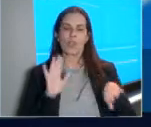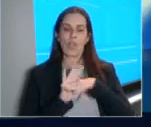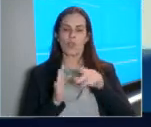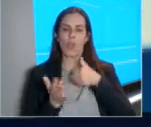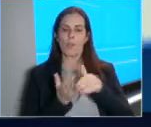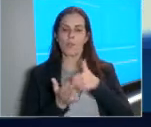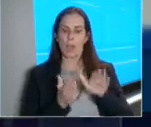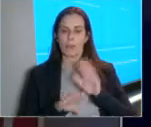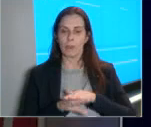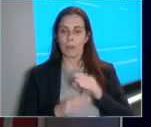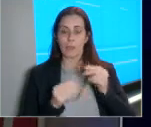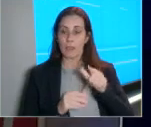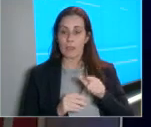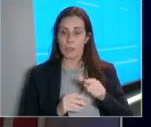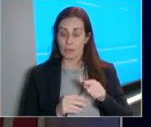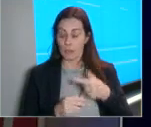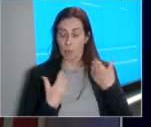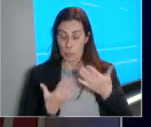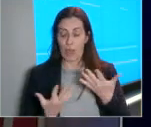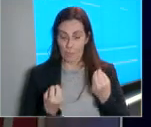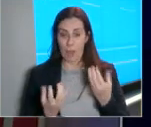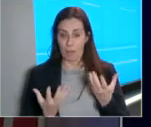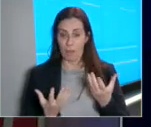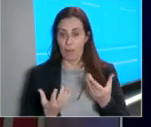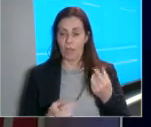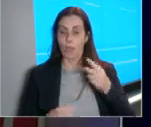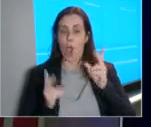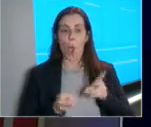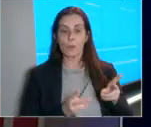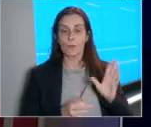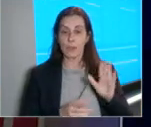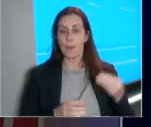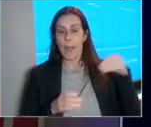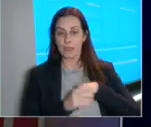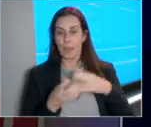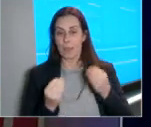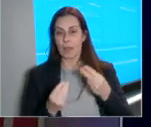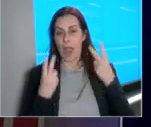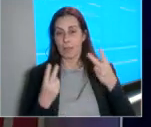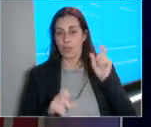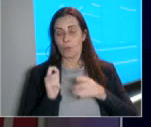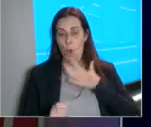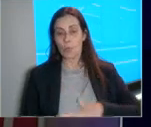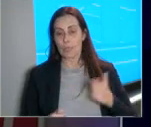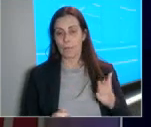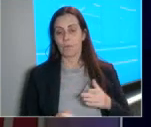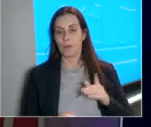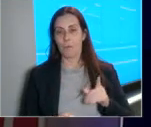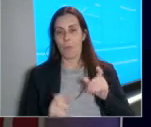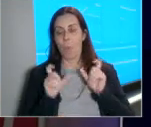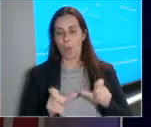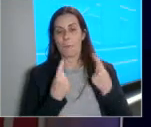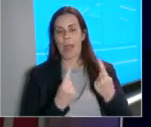שהוא לא ימשיך לכהן כראש ממשלה. הדבר הזה היה מרחיב באופן ניכר את החלופות, ואגב היה מכניס פנים מהרבה מאוד ערכים שאנשים רוצים לקדם והם